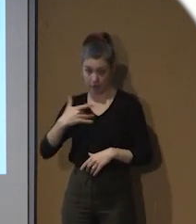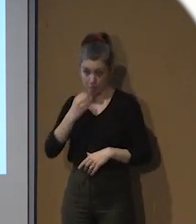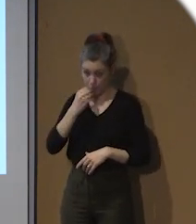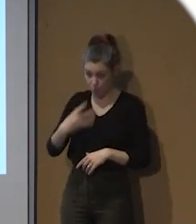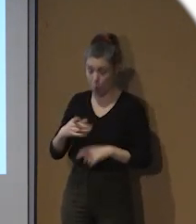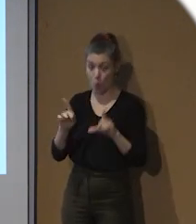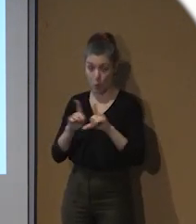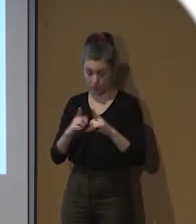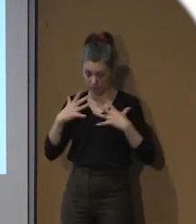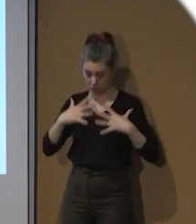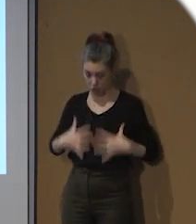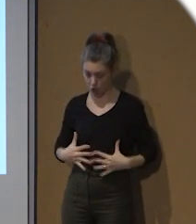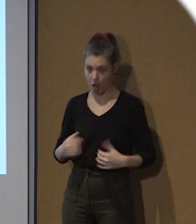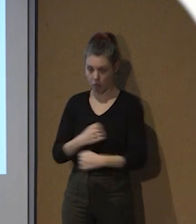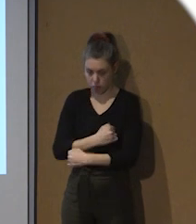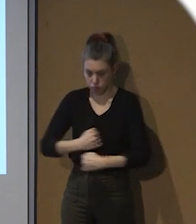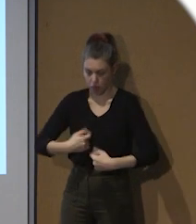du poids,